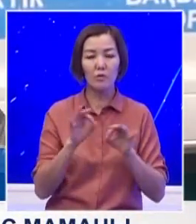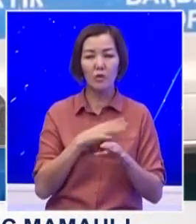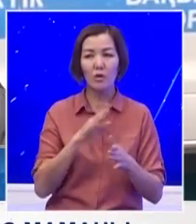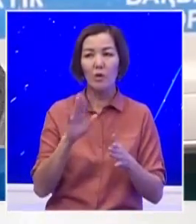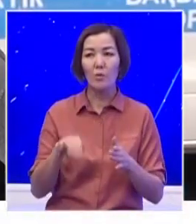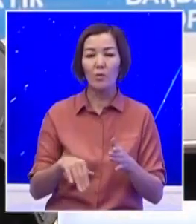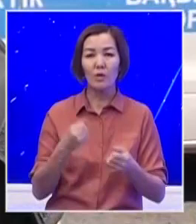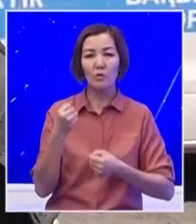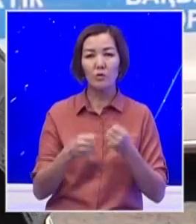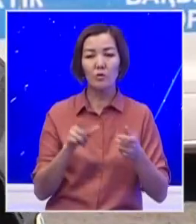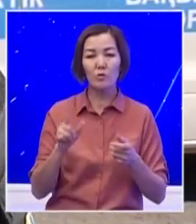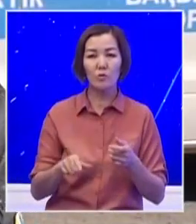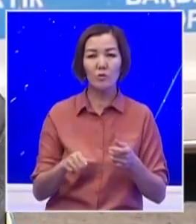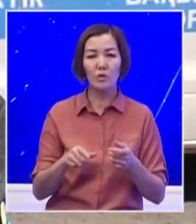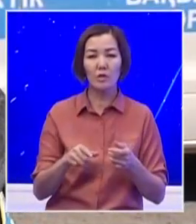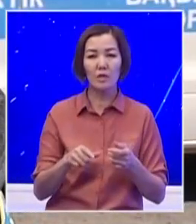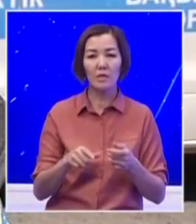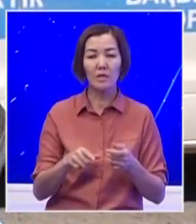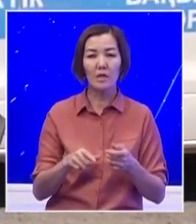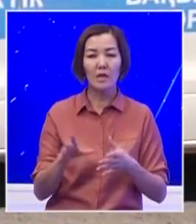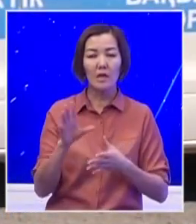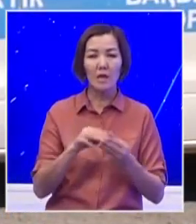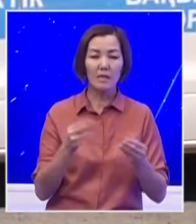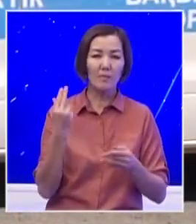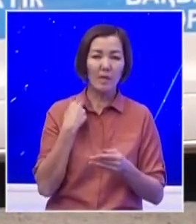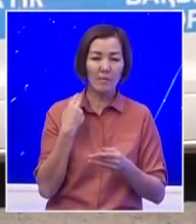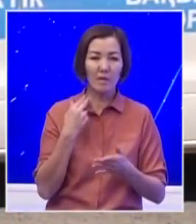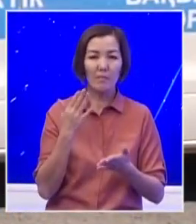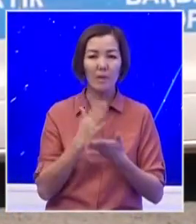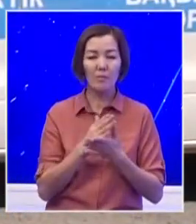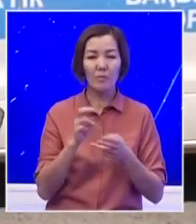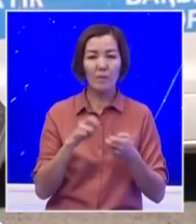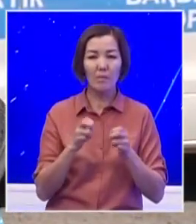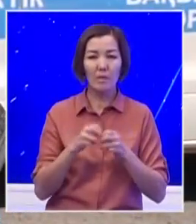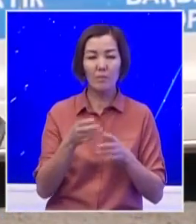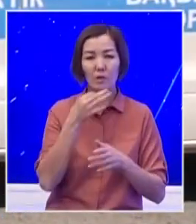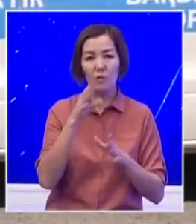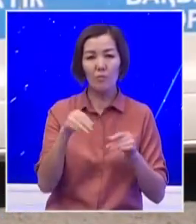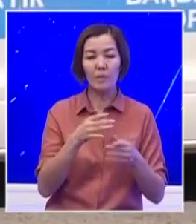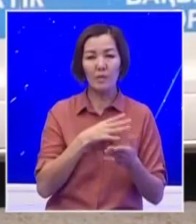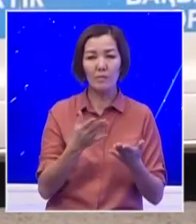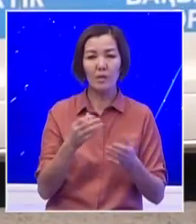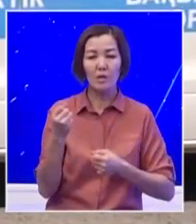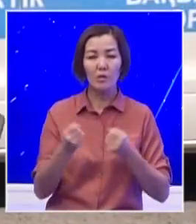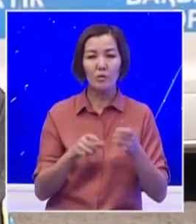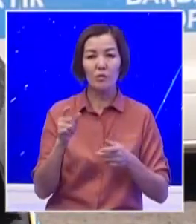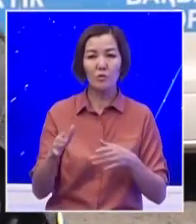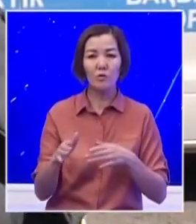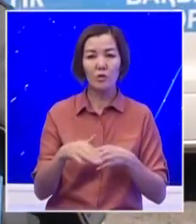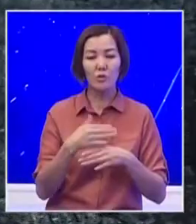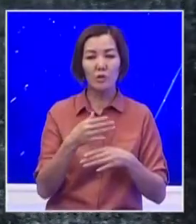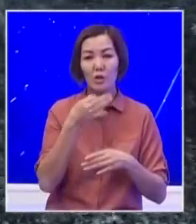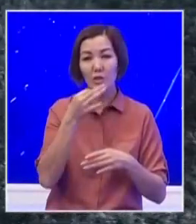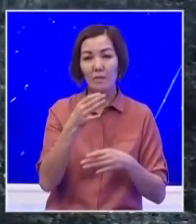Содан кейін жүргізуші тарапынан жауыр болған немесе қандай да жолға қатысты мәселе болса, жауап береміз. Жүргізуші жауапқа